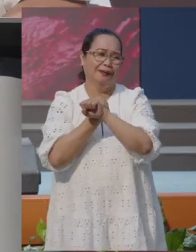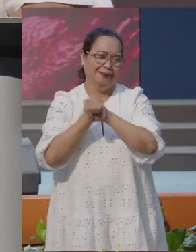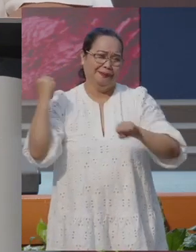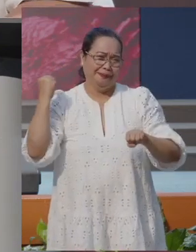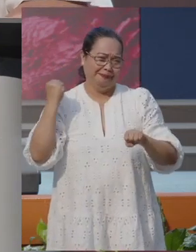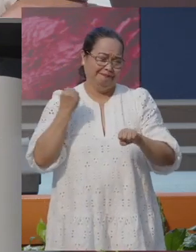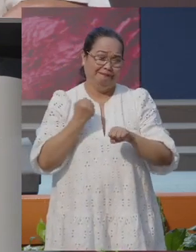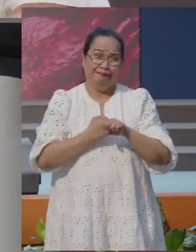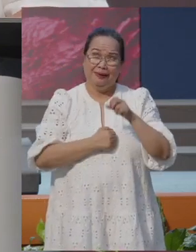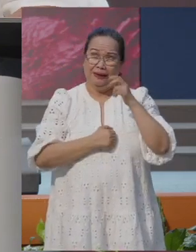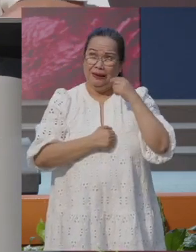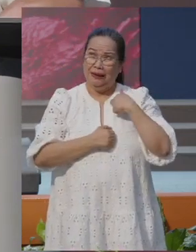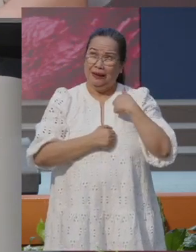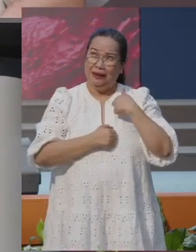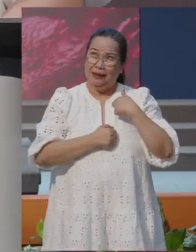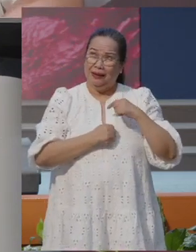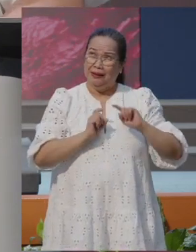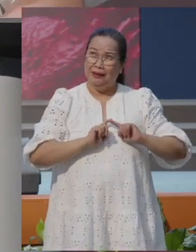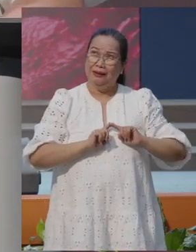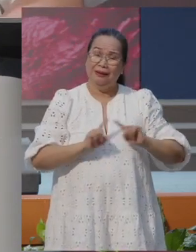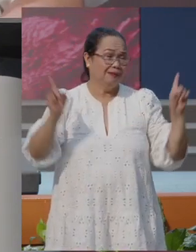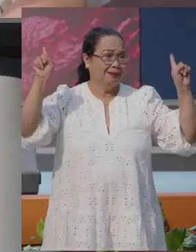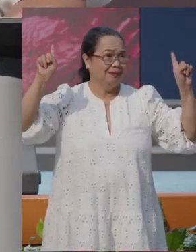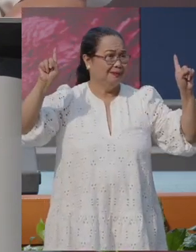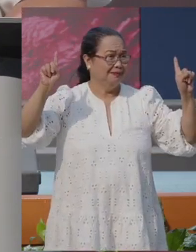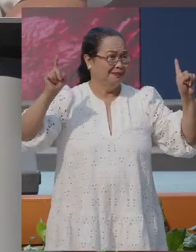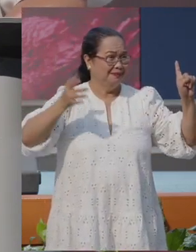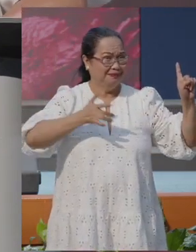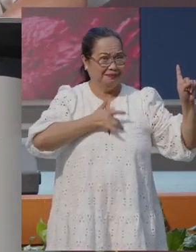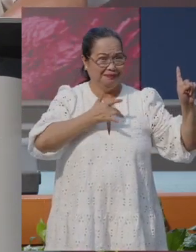Sapagkat taliwas ito sa ating naturalesa.